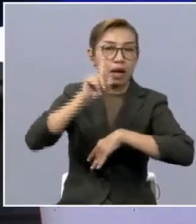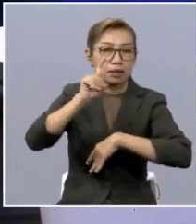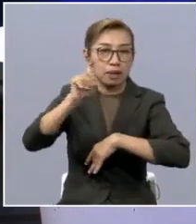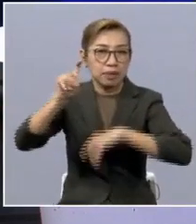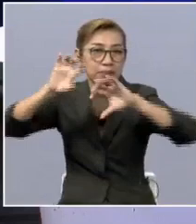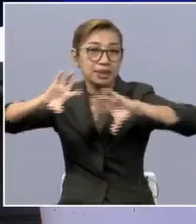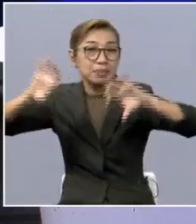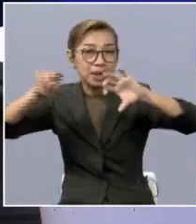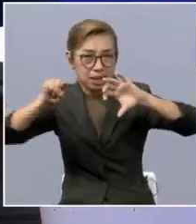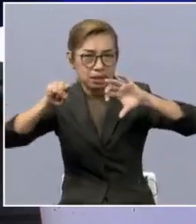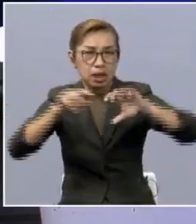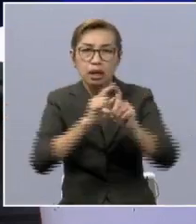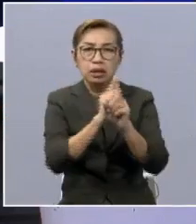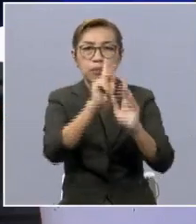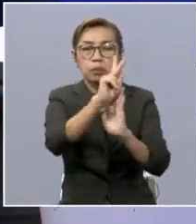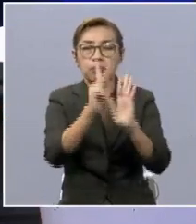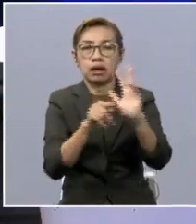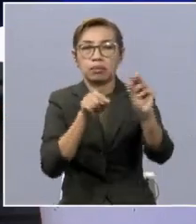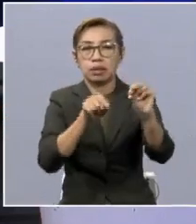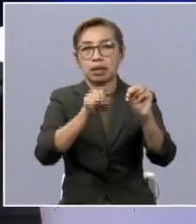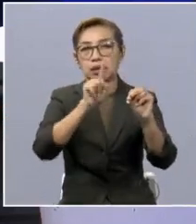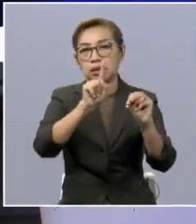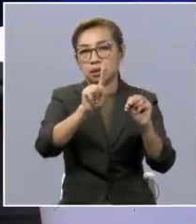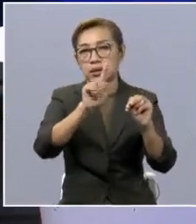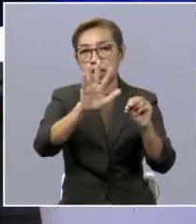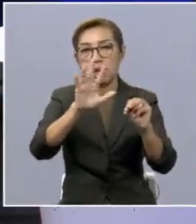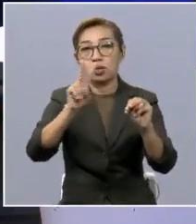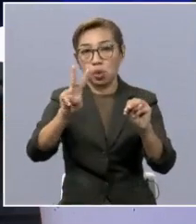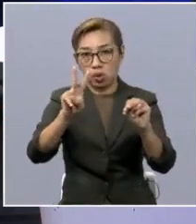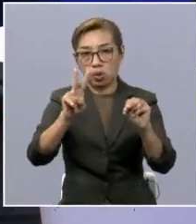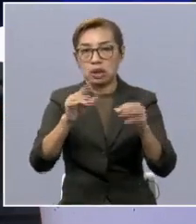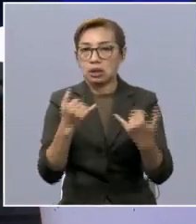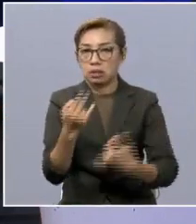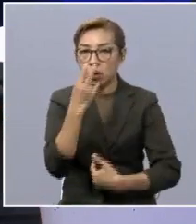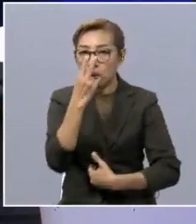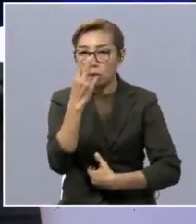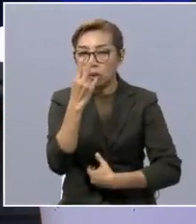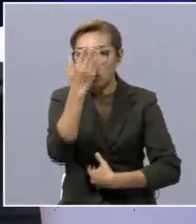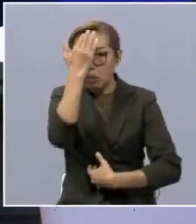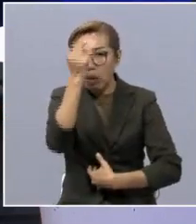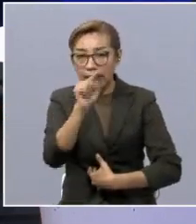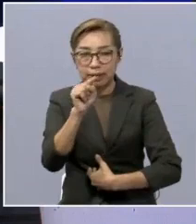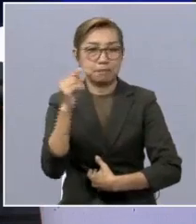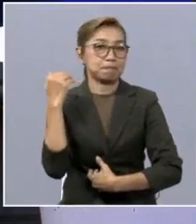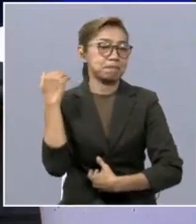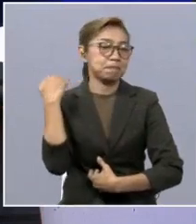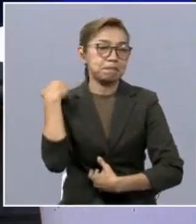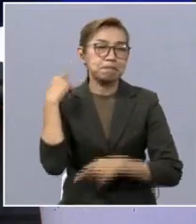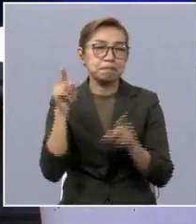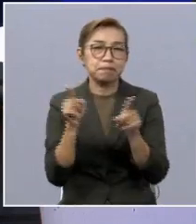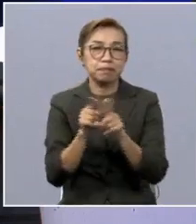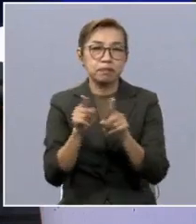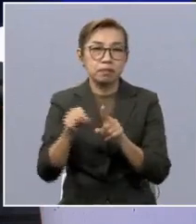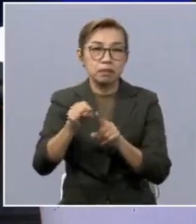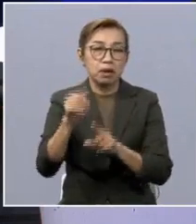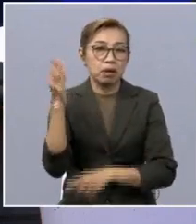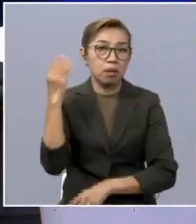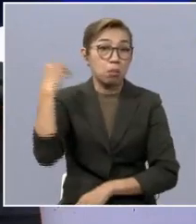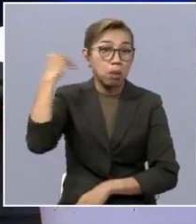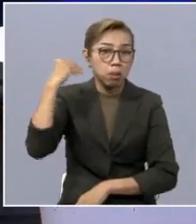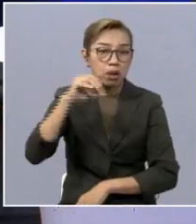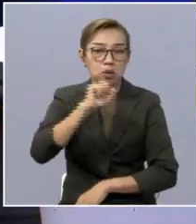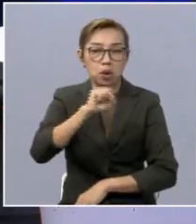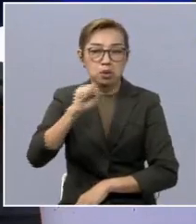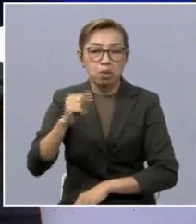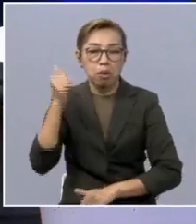า152นั่นเองเนี่ยนะครับทีนี้เนี่ยมันมีประเด็นที่ต้องตามกันเพราะมันมีกระแสทั้งเรื่องของสภาล่มก็ตามเนี่ยนะ